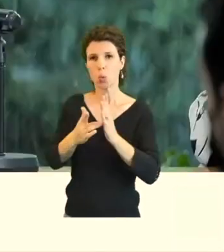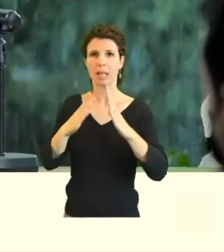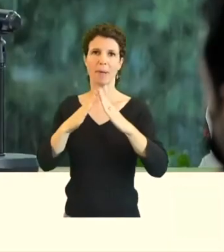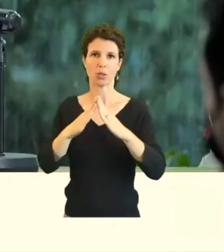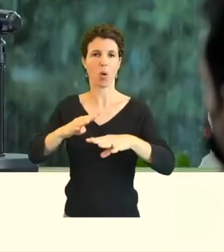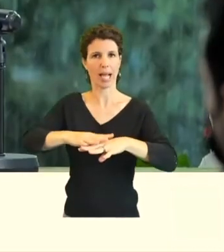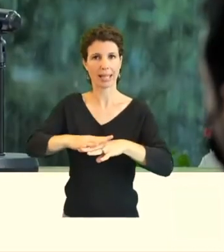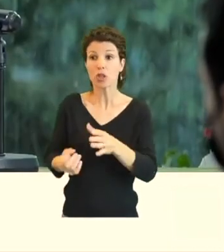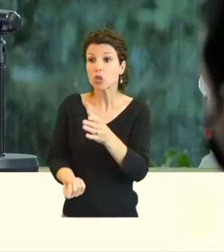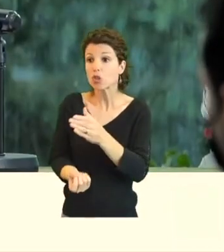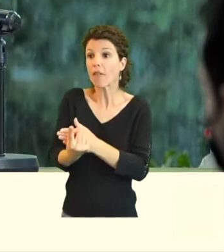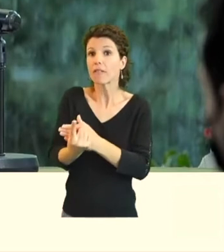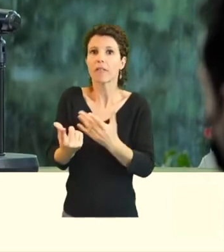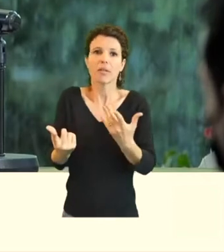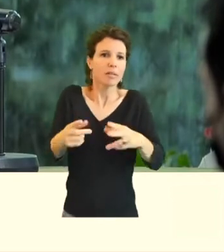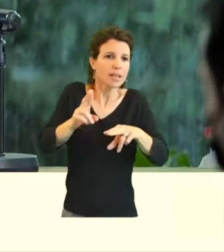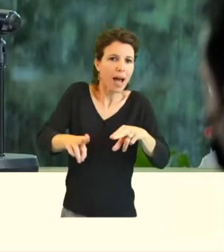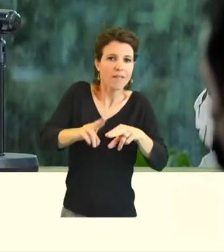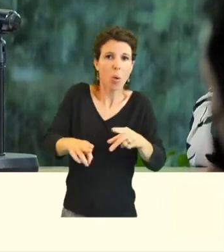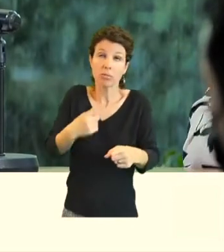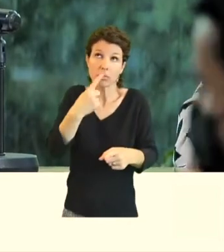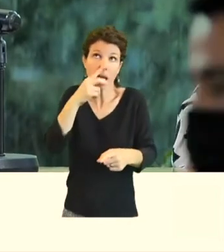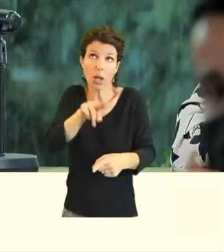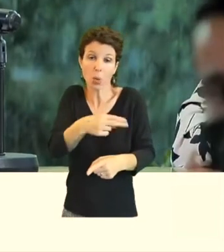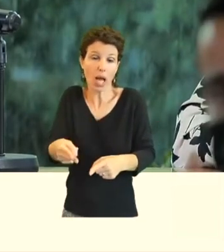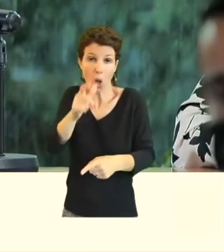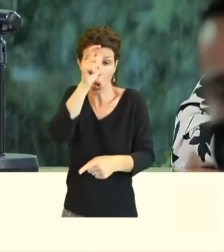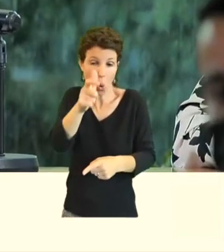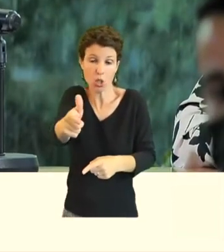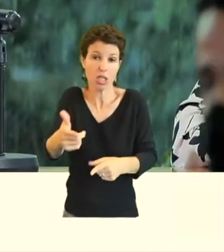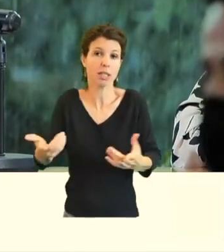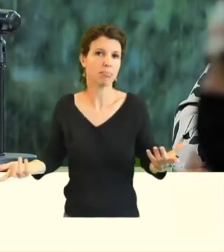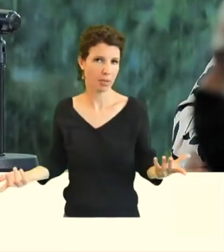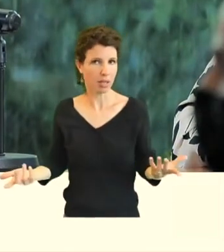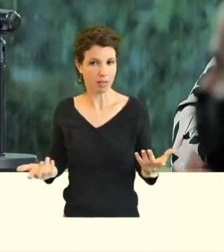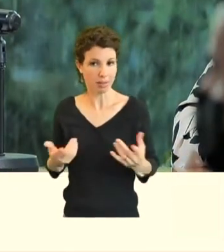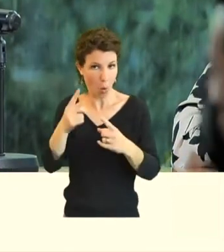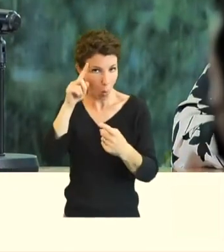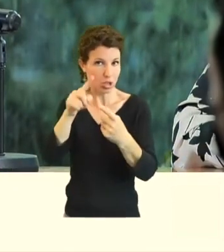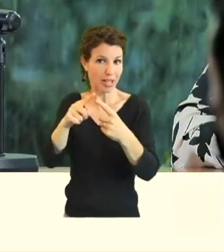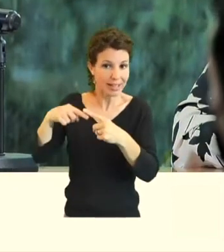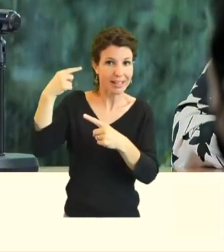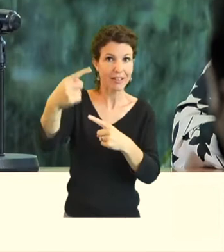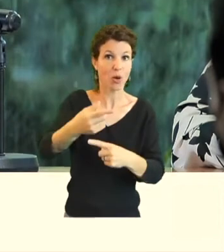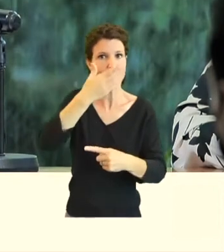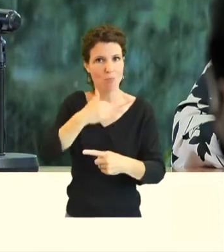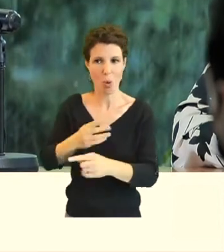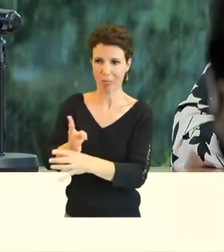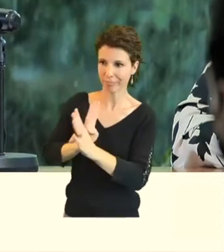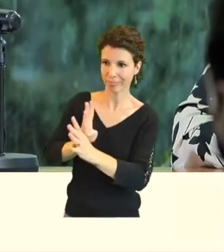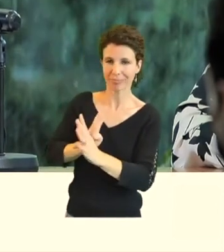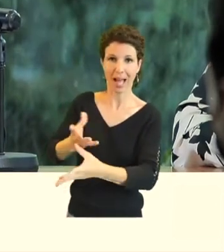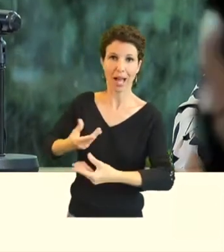travaux, ce qui me semble être assez naturel et logique, mais c'est pour justement mieux accueillir celles et ceux qui seront amenés à